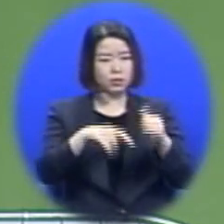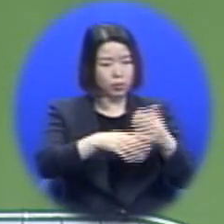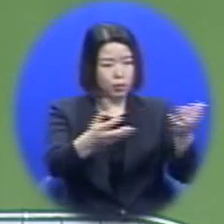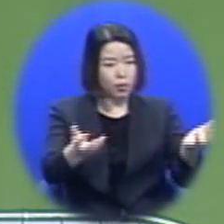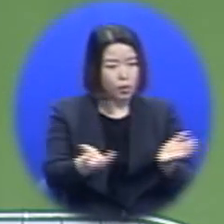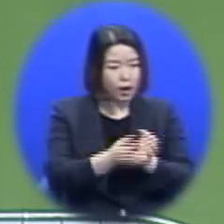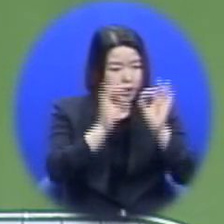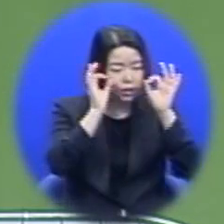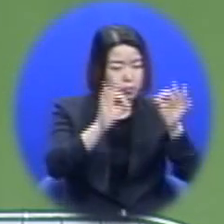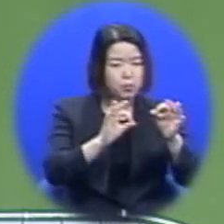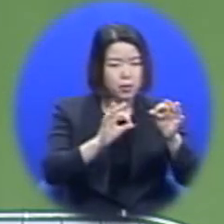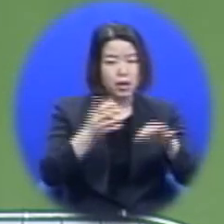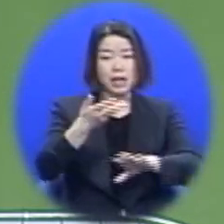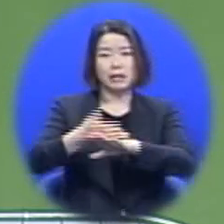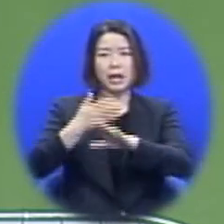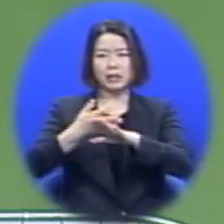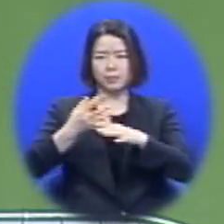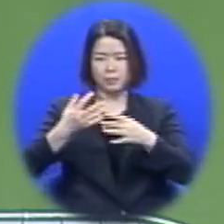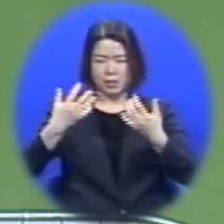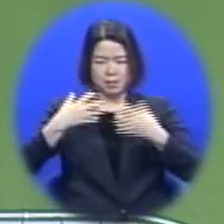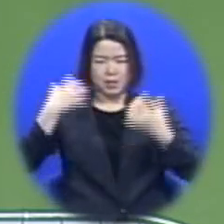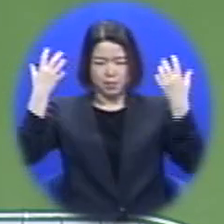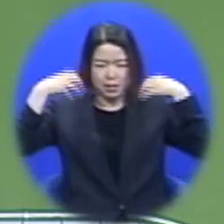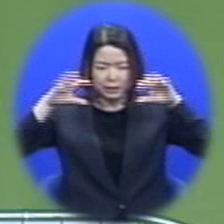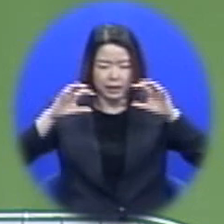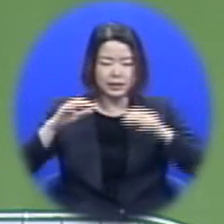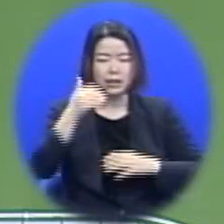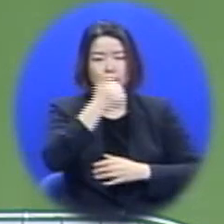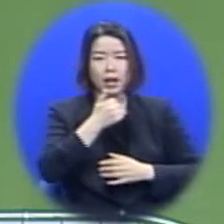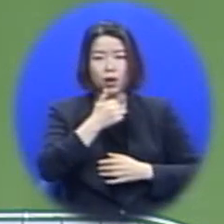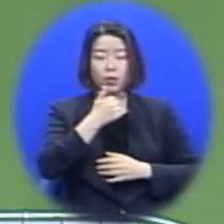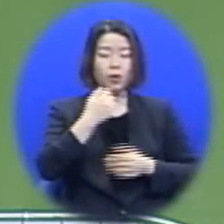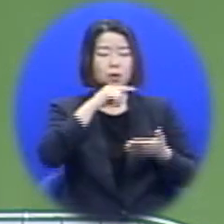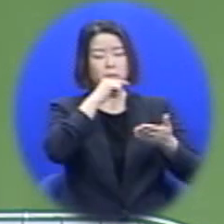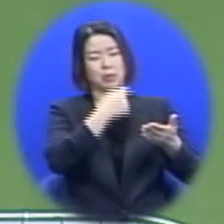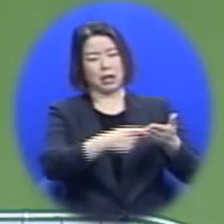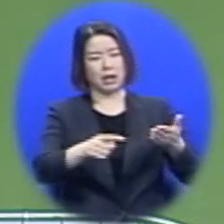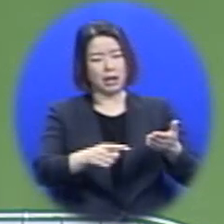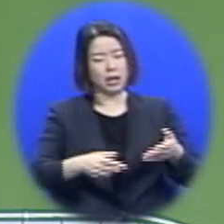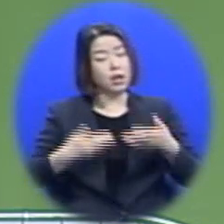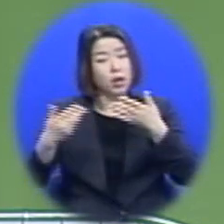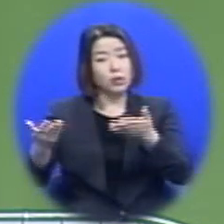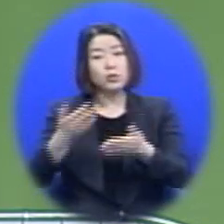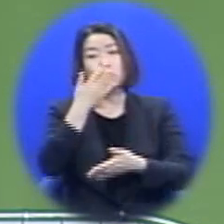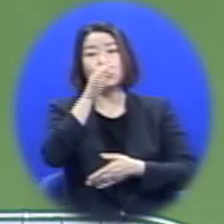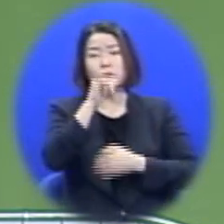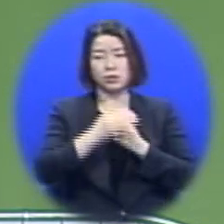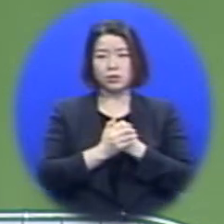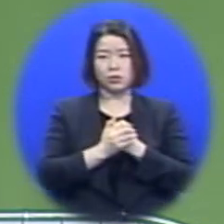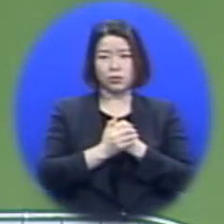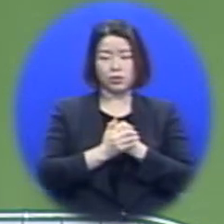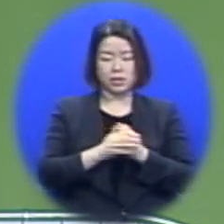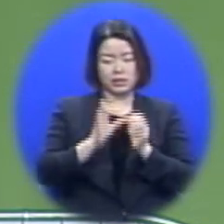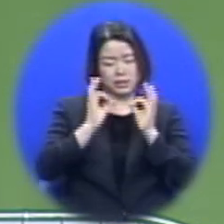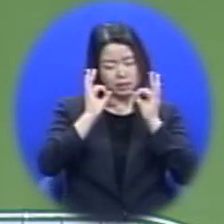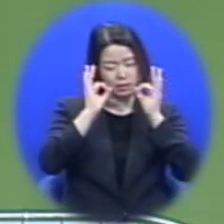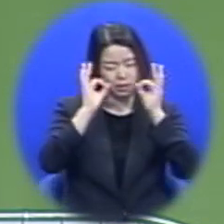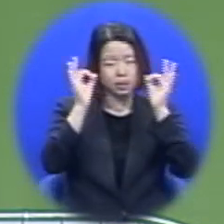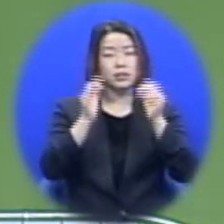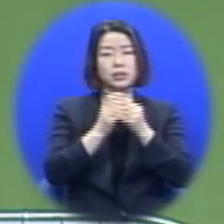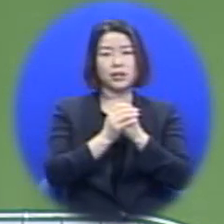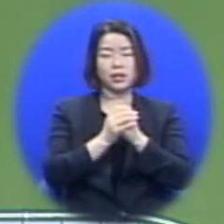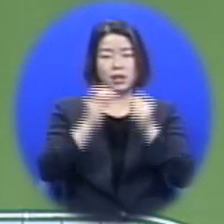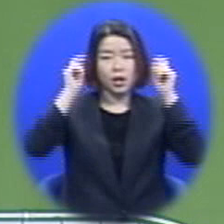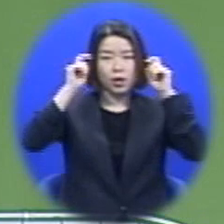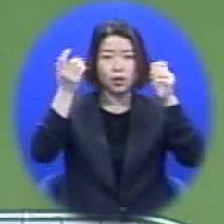이렇게 죽임을 당하는 희생도 손해도 있는 거죠. 성실하고 착하고 이런 목동이